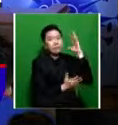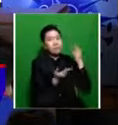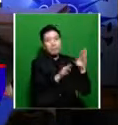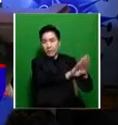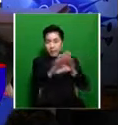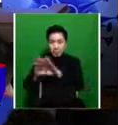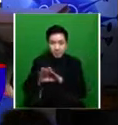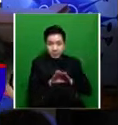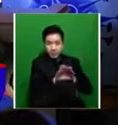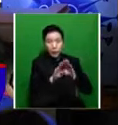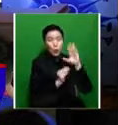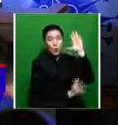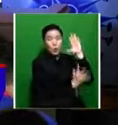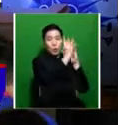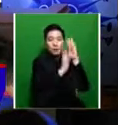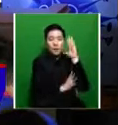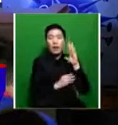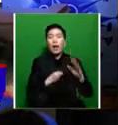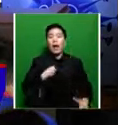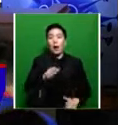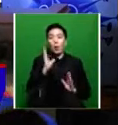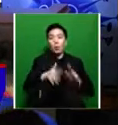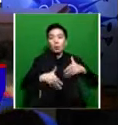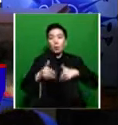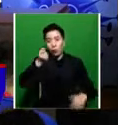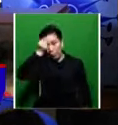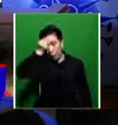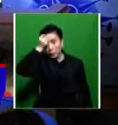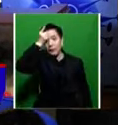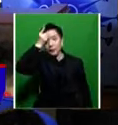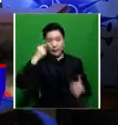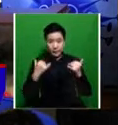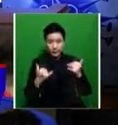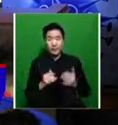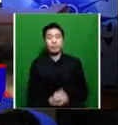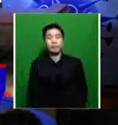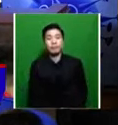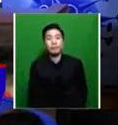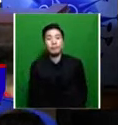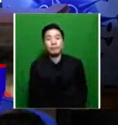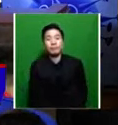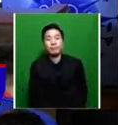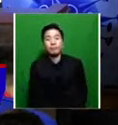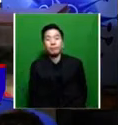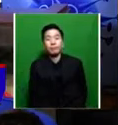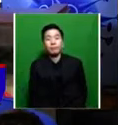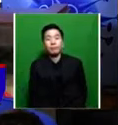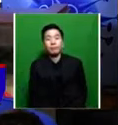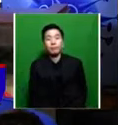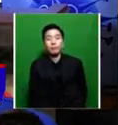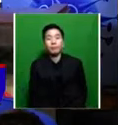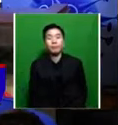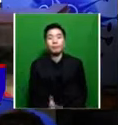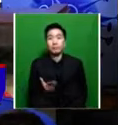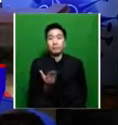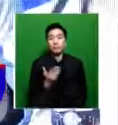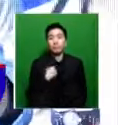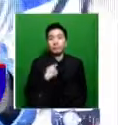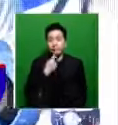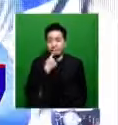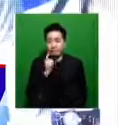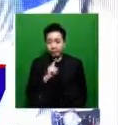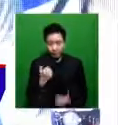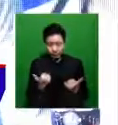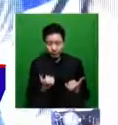ก็อยากให้พี่น้องประชาชนได้เข้าใจครับ เรียนกับเรียนท่านเทวันอีก